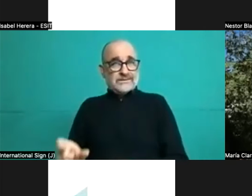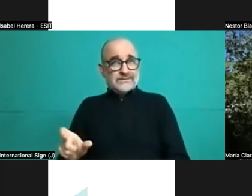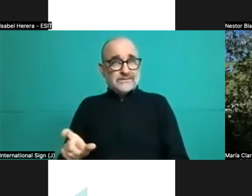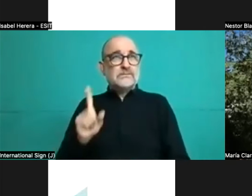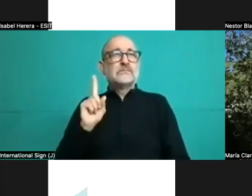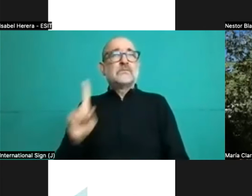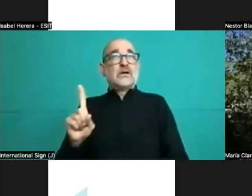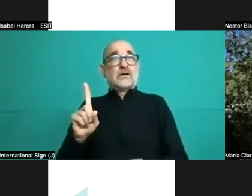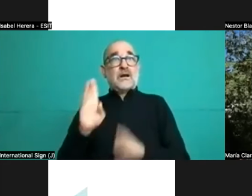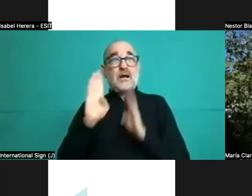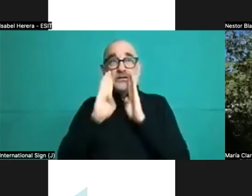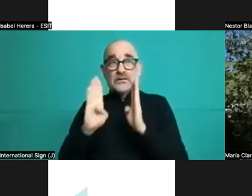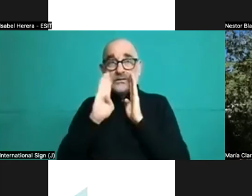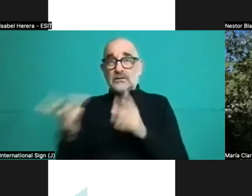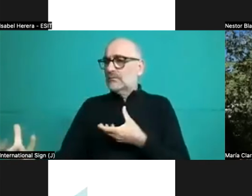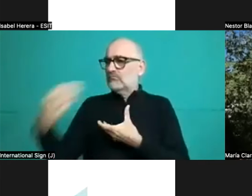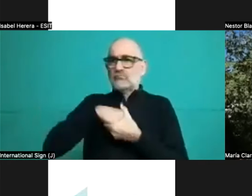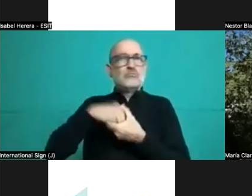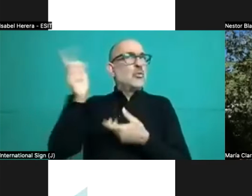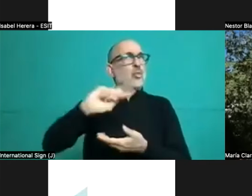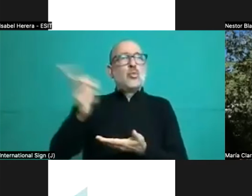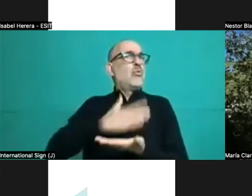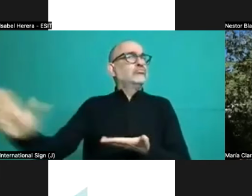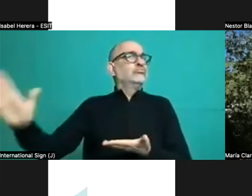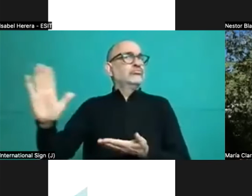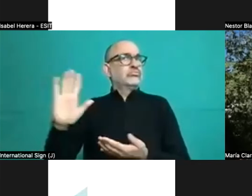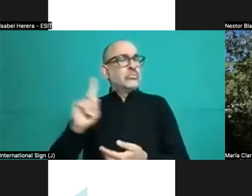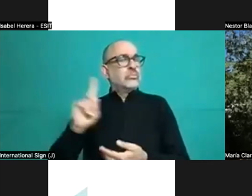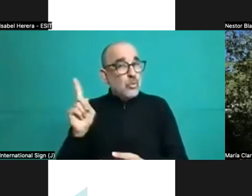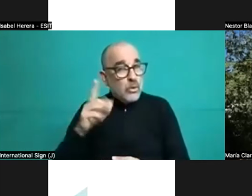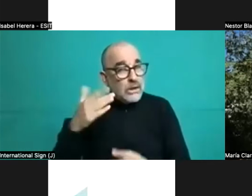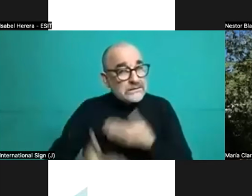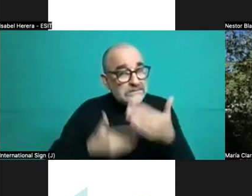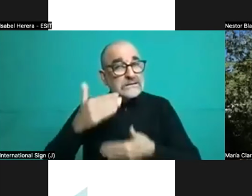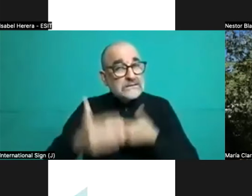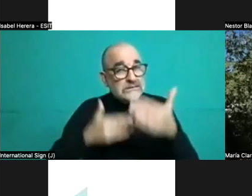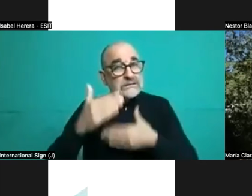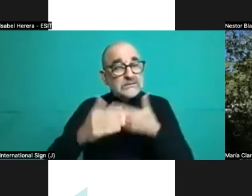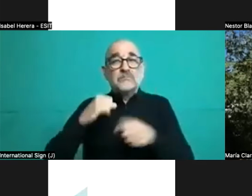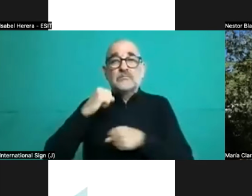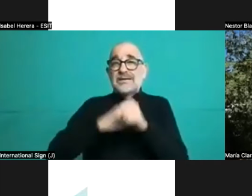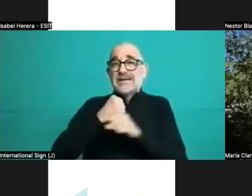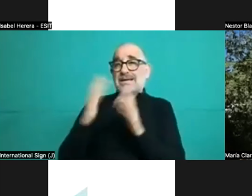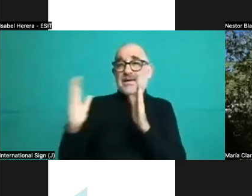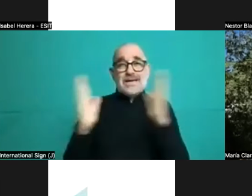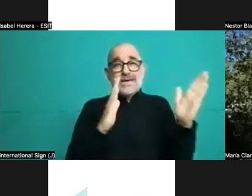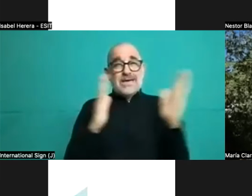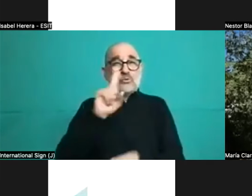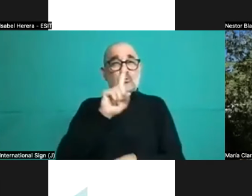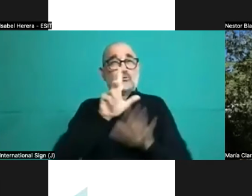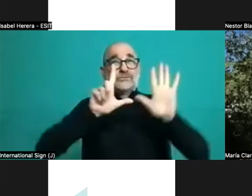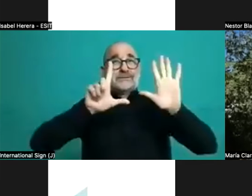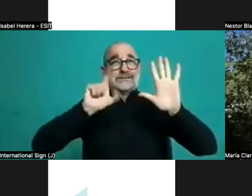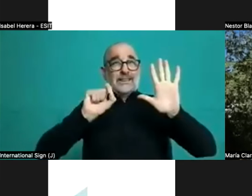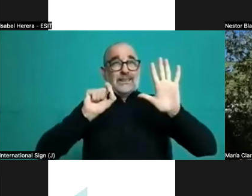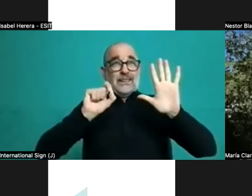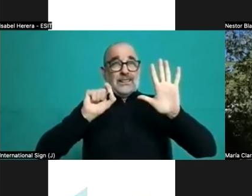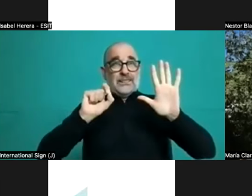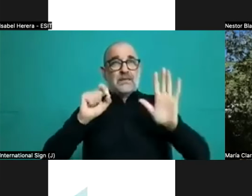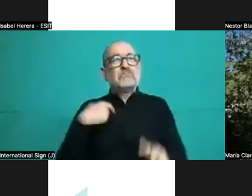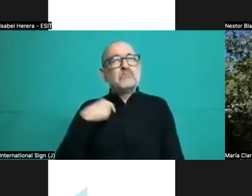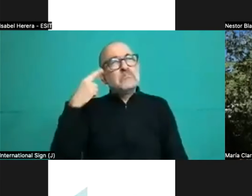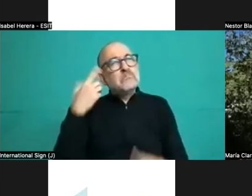les années 70, je pense qu'il y a eu une révolution en matière des droits des patients et cela s'est concrétisé au